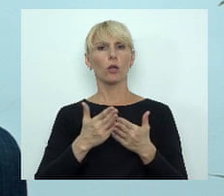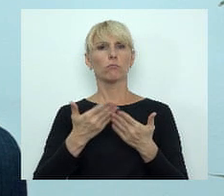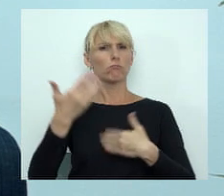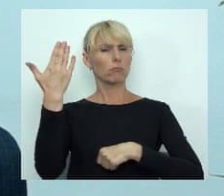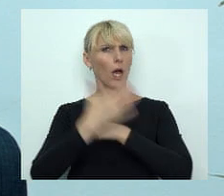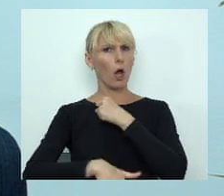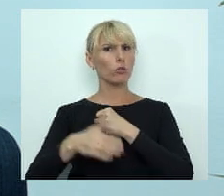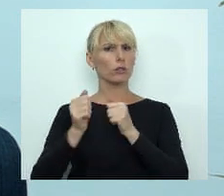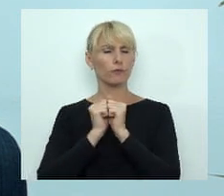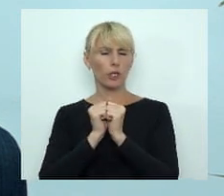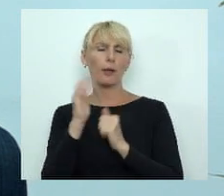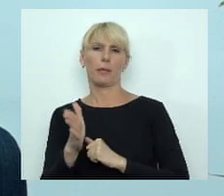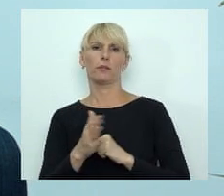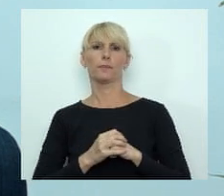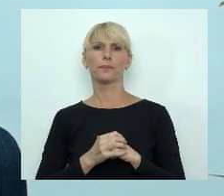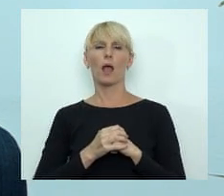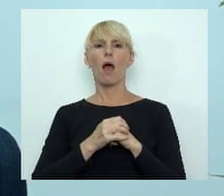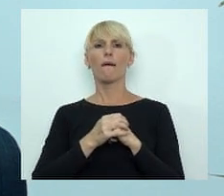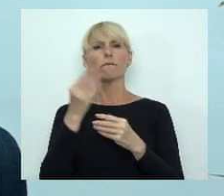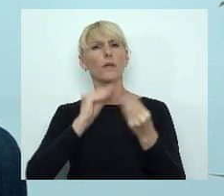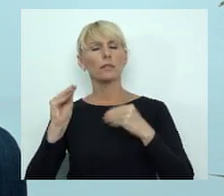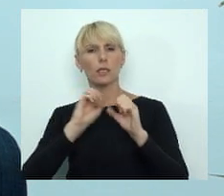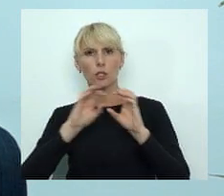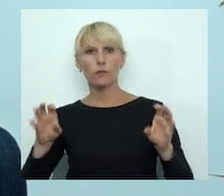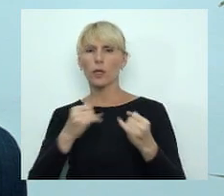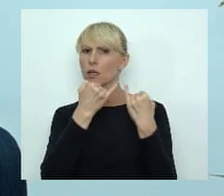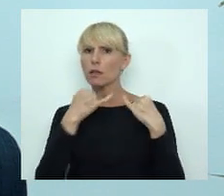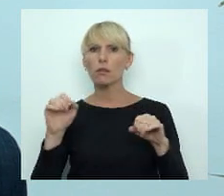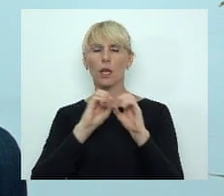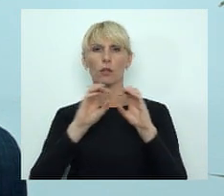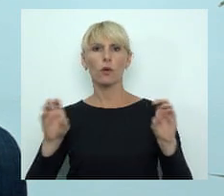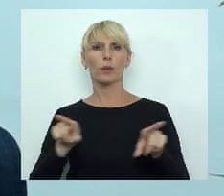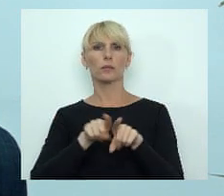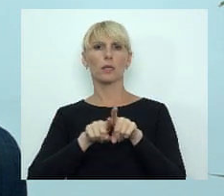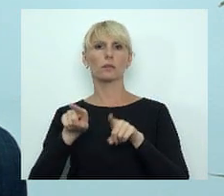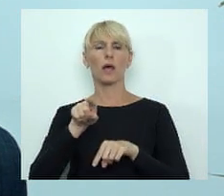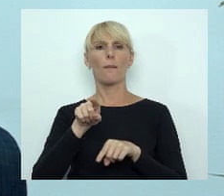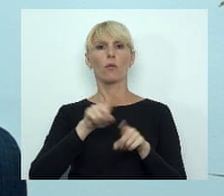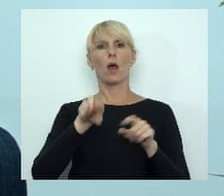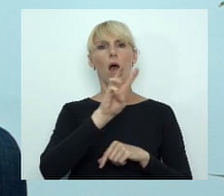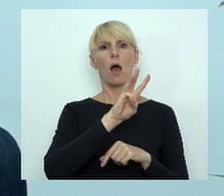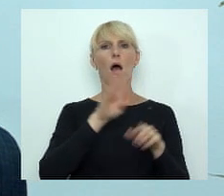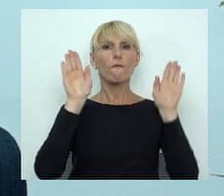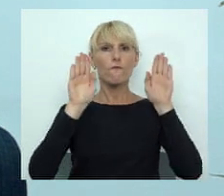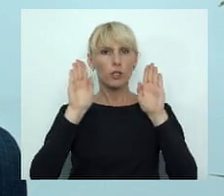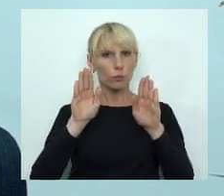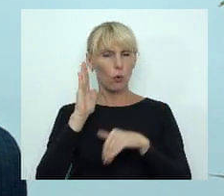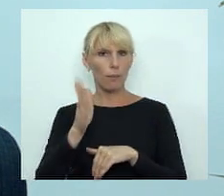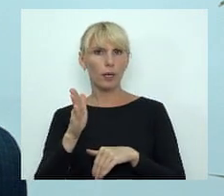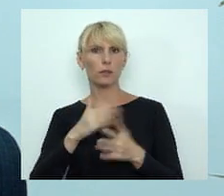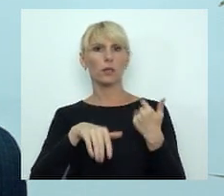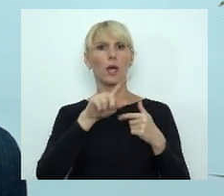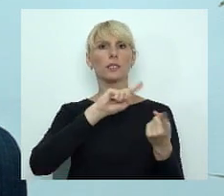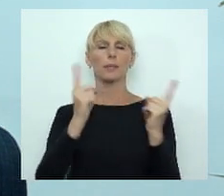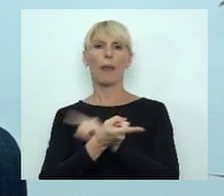koniec września. Więcej informacji, jak również wszelkie informacje dotyczące naszego programu znajdziecie na profilu facebookowym Zmieniamy